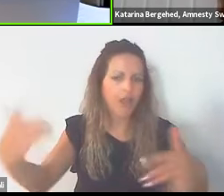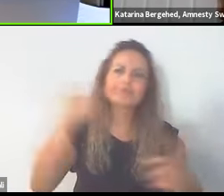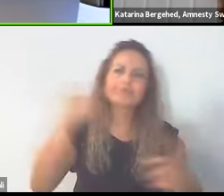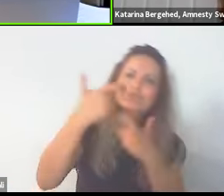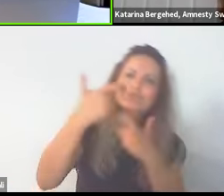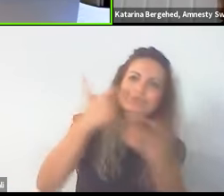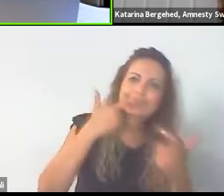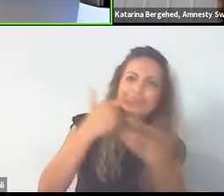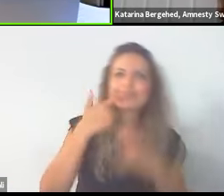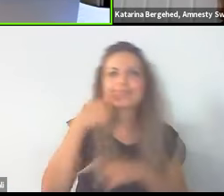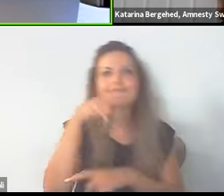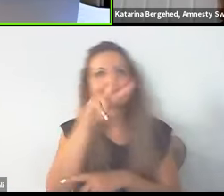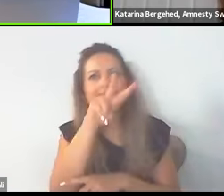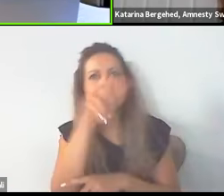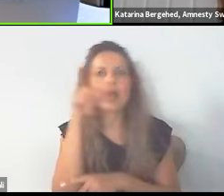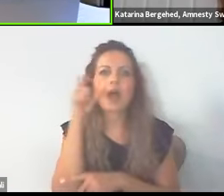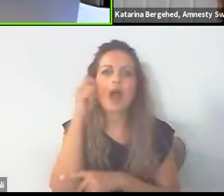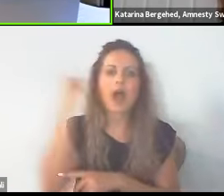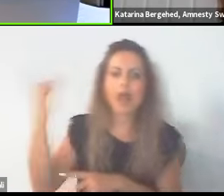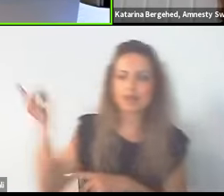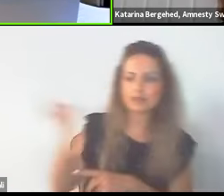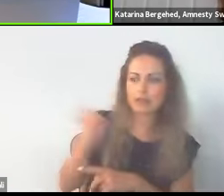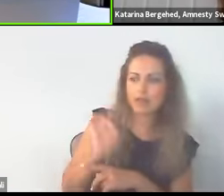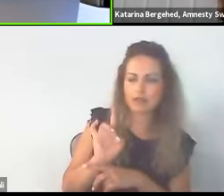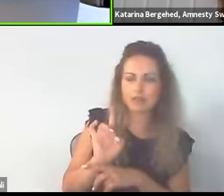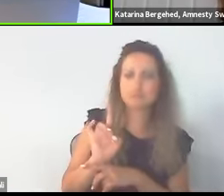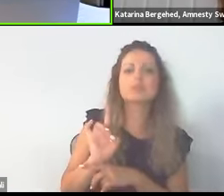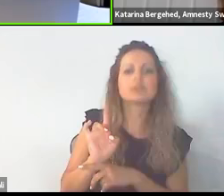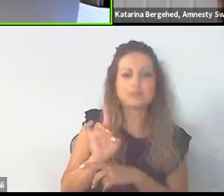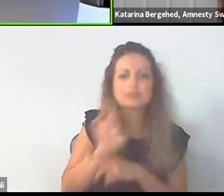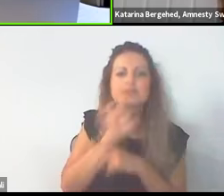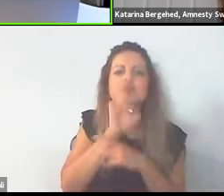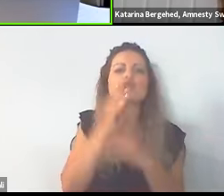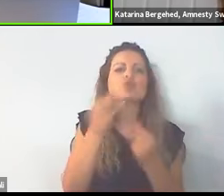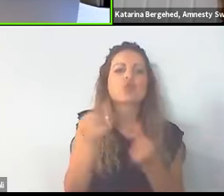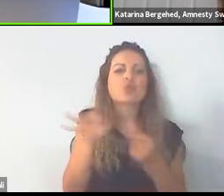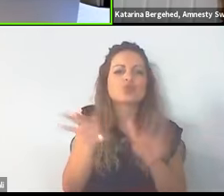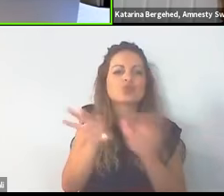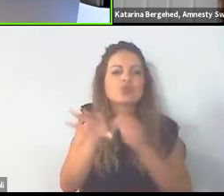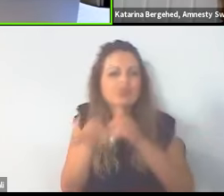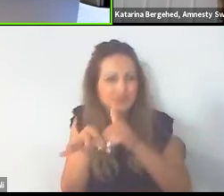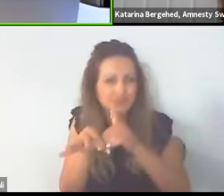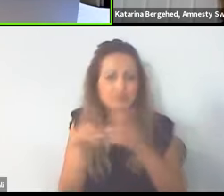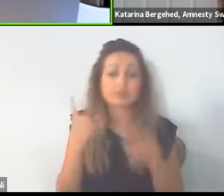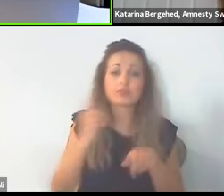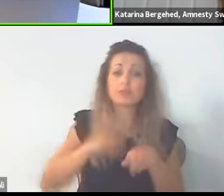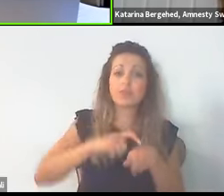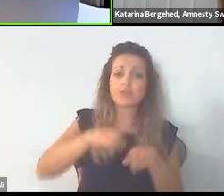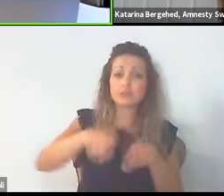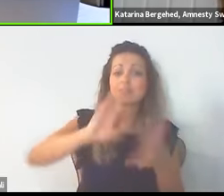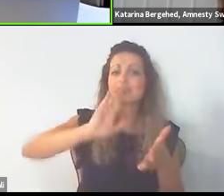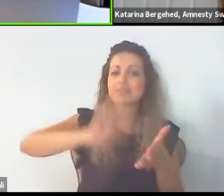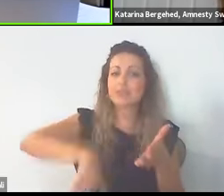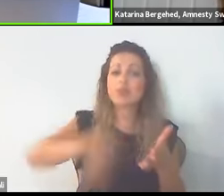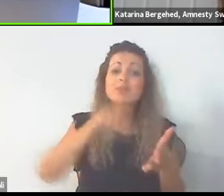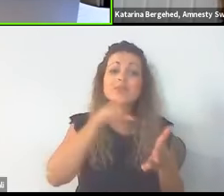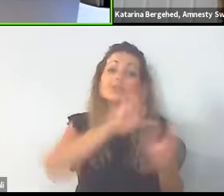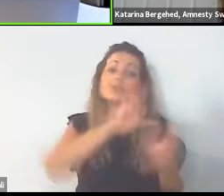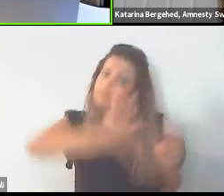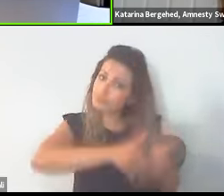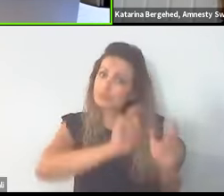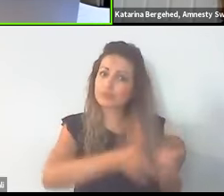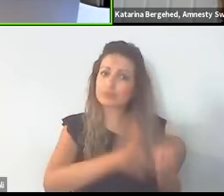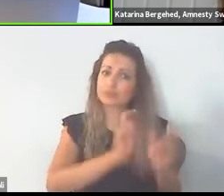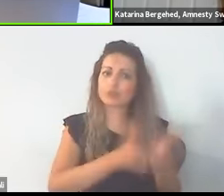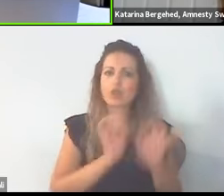να βάζει τα δάχτυλά του μέσα στον κόλπο της. Και τέλος, διώκονται και περιπτώσεις υποθέσεων καταστάσεων όπου το